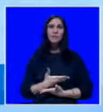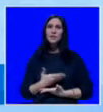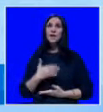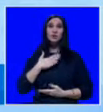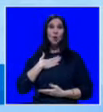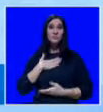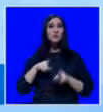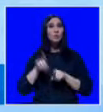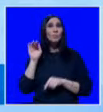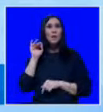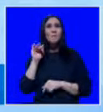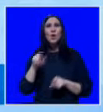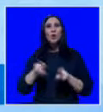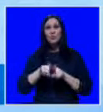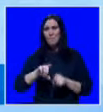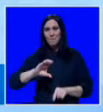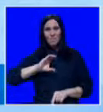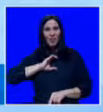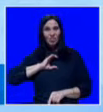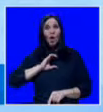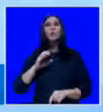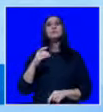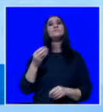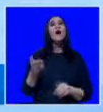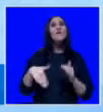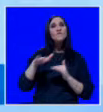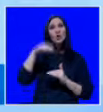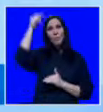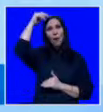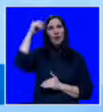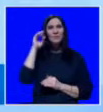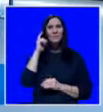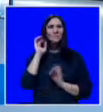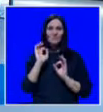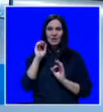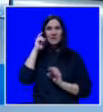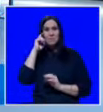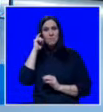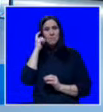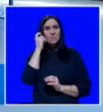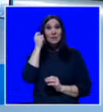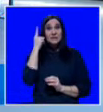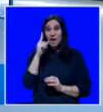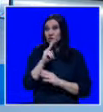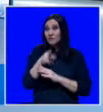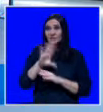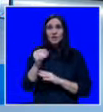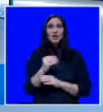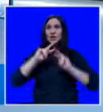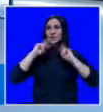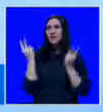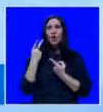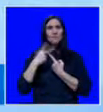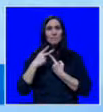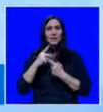собствени, също би било петно върху България. Нали си представят, че ще влезем във всички световни медии тутък си, и то не с нещо